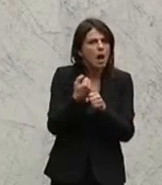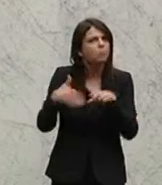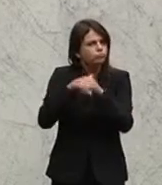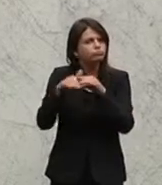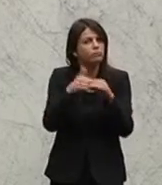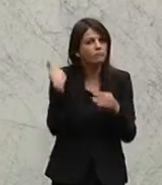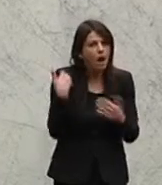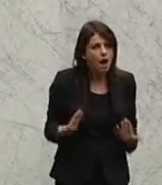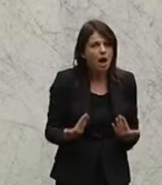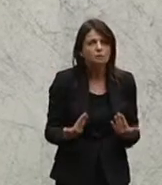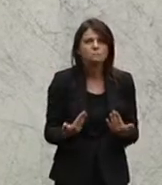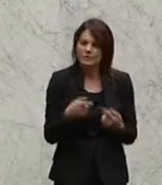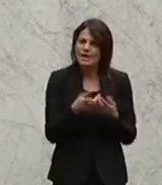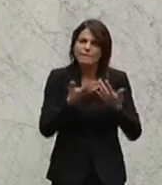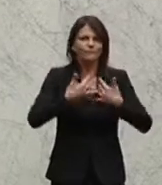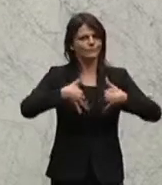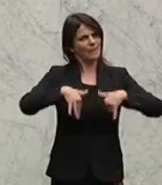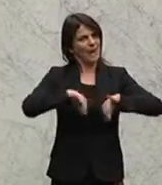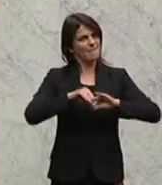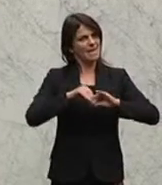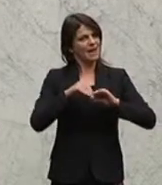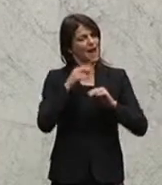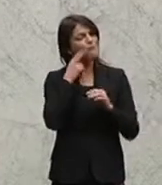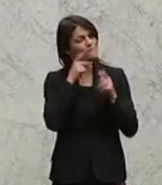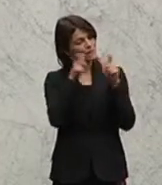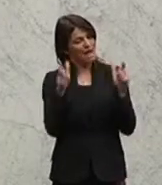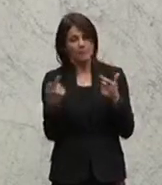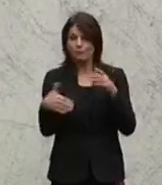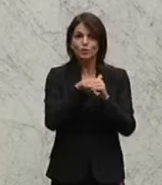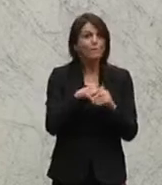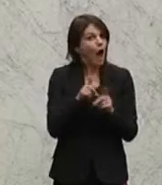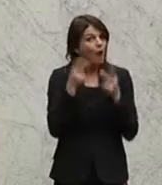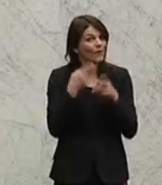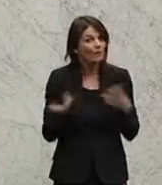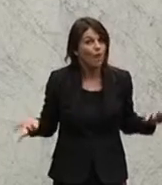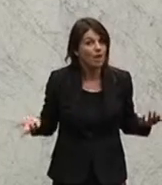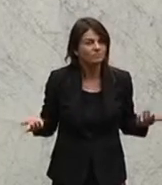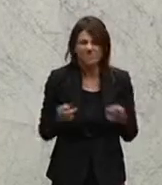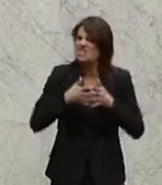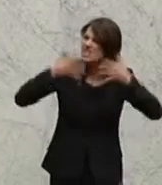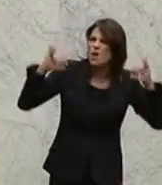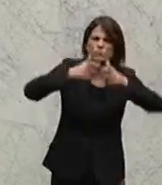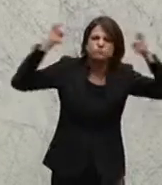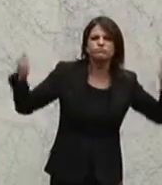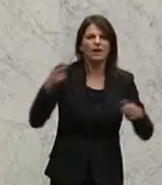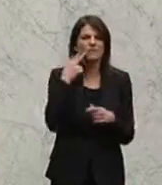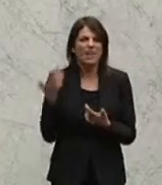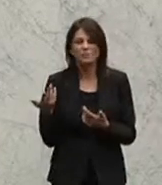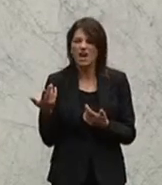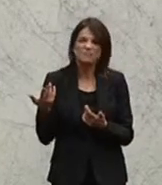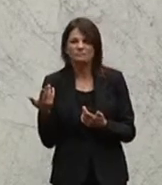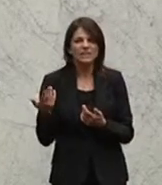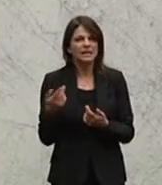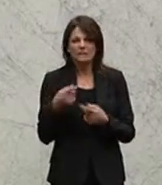Mitarbeiter in einem familiären Verhältnis beschäftigt haben. Das ist auch was wert, glaube ich. Wenn man in einem Großkonzern arbeitet, hat man oftmals